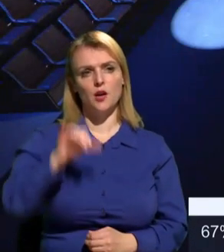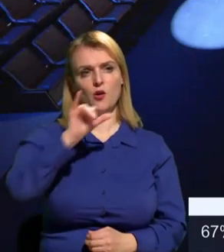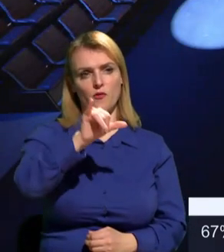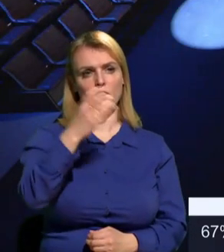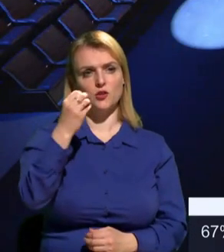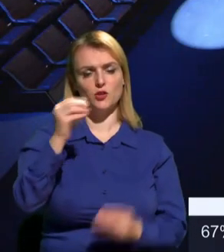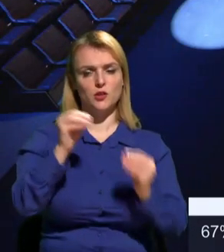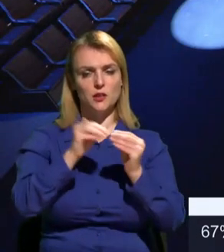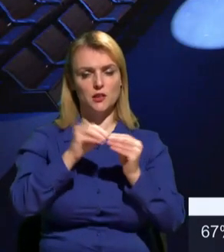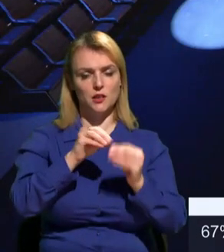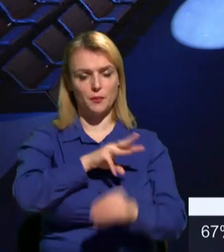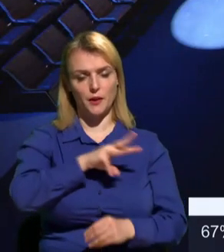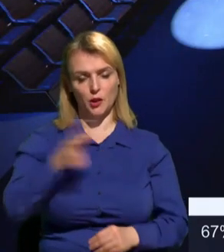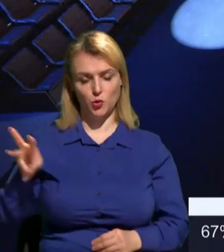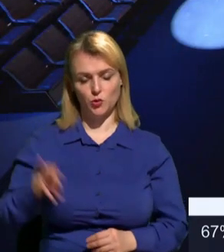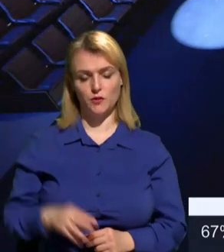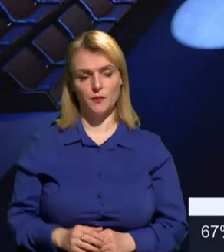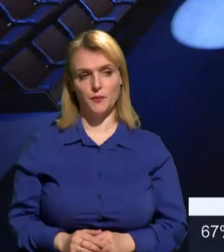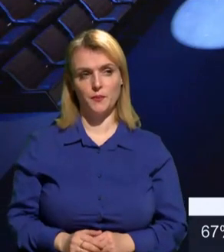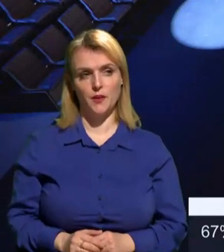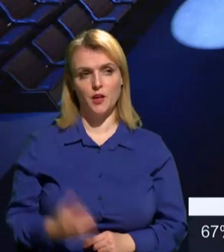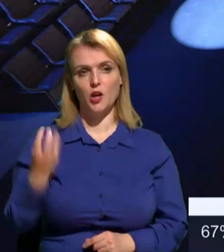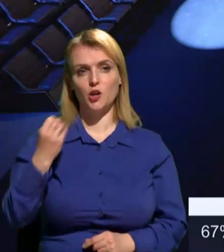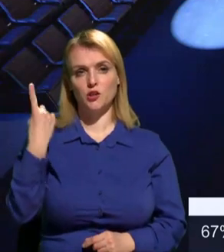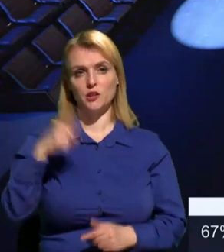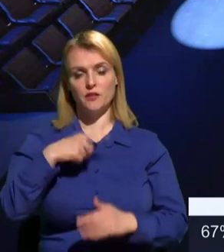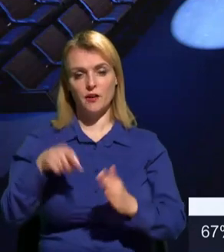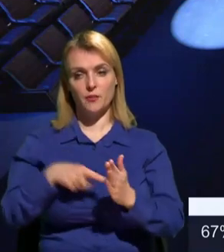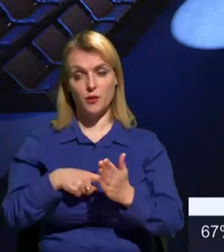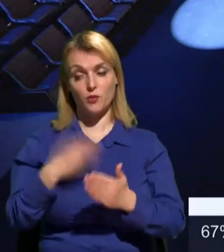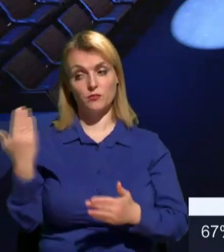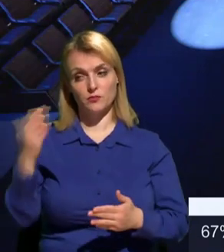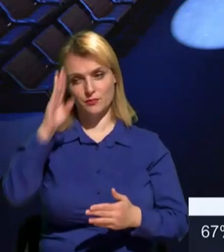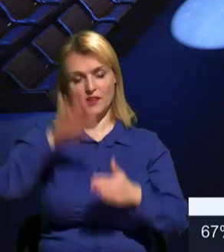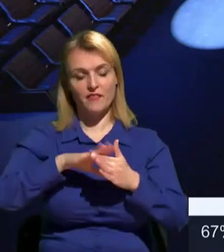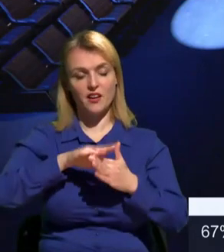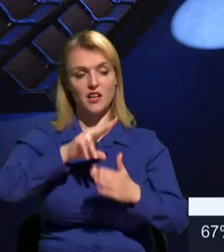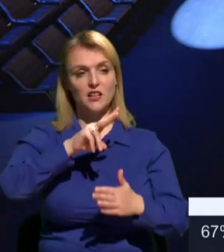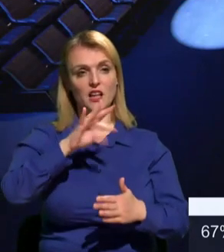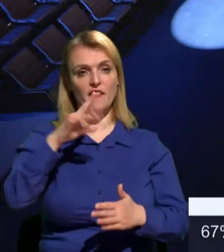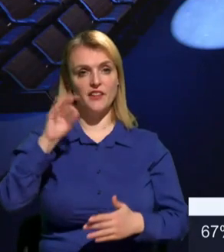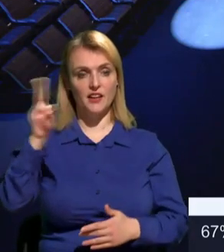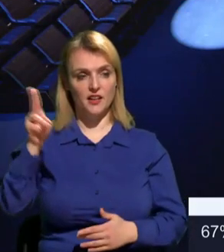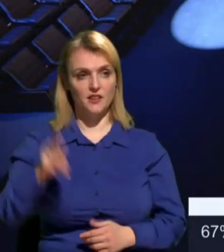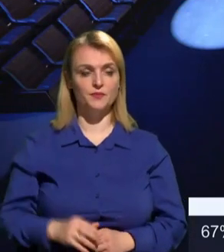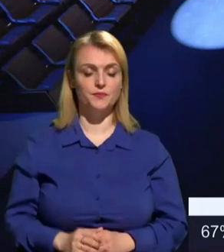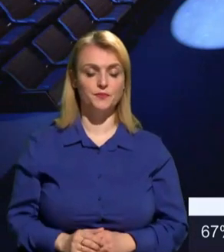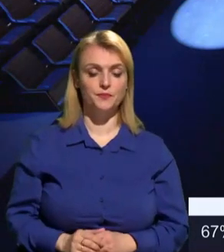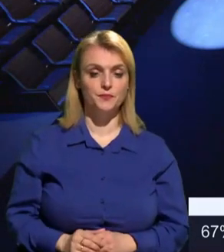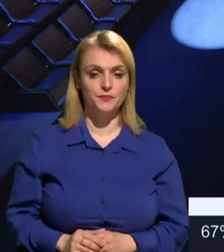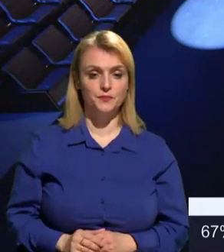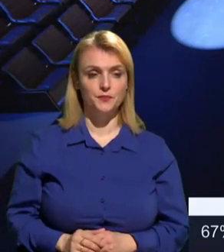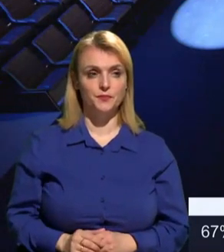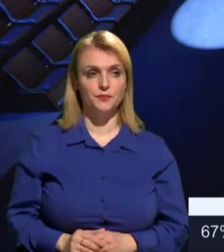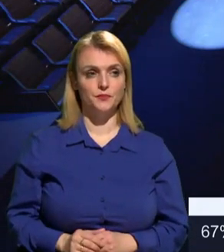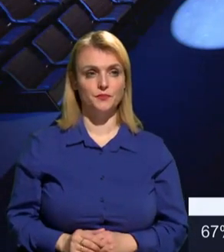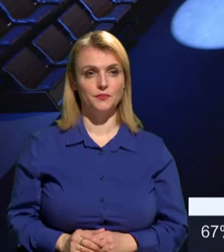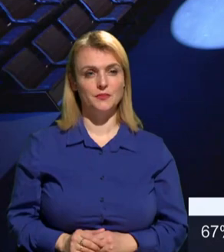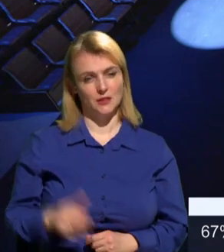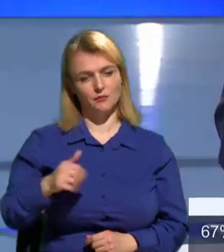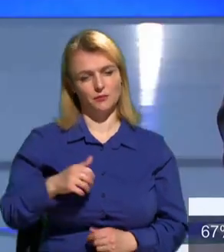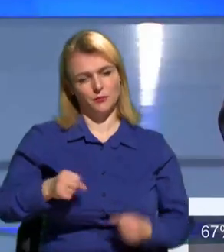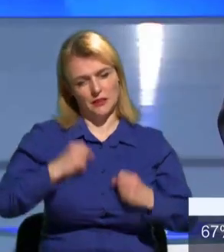și 57 de minute. Mai este o întrebare din partea domnului Lavric și după care domnul Chirca. Vă rog tare mult să vă încadrați